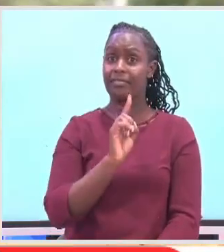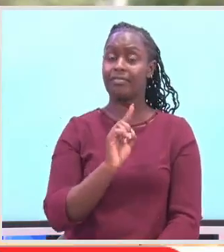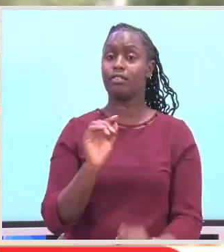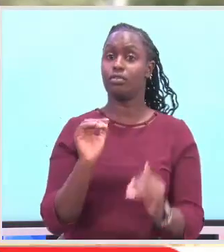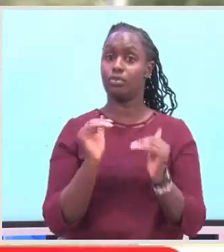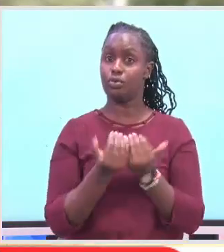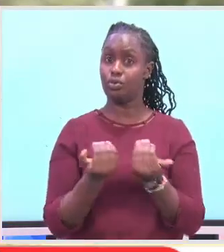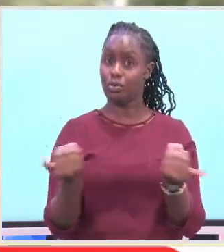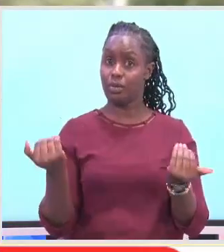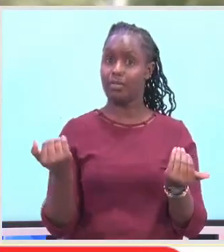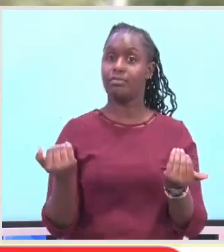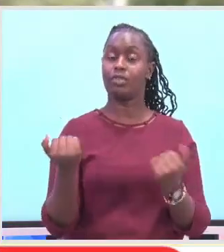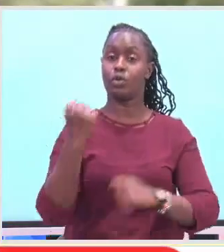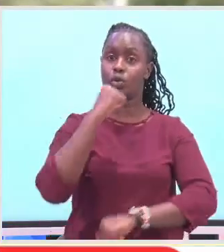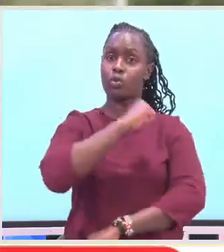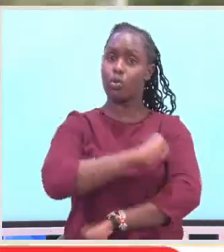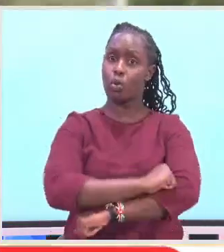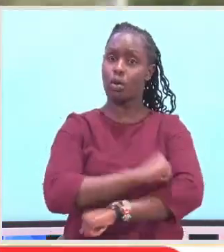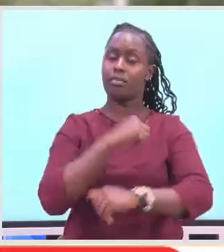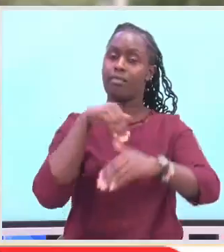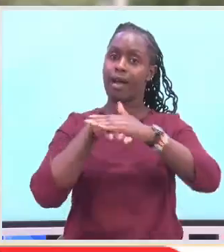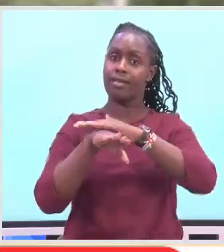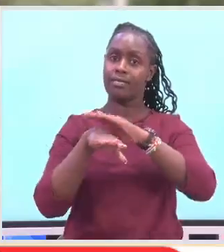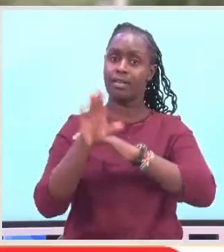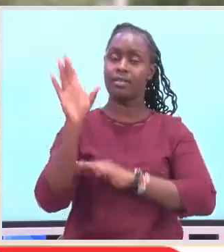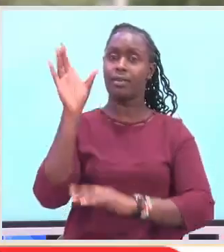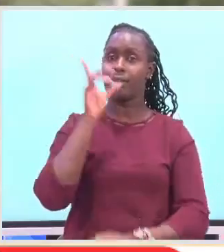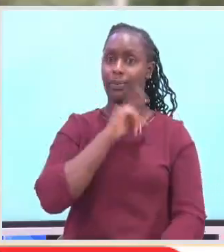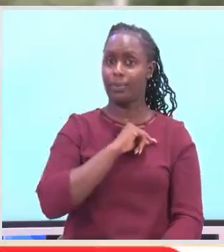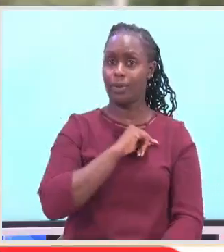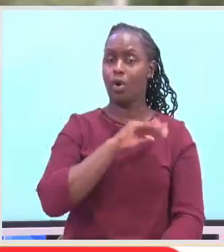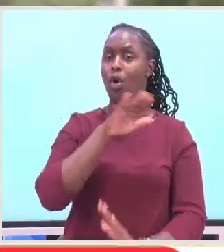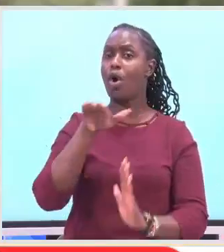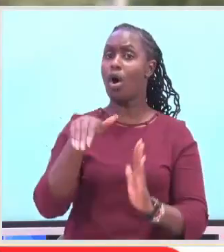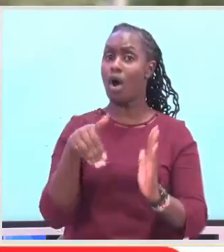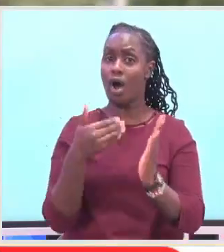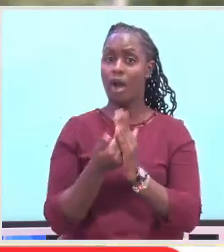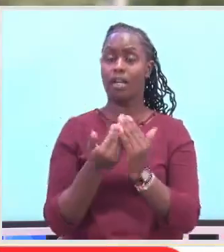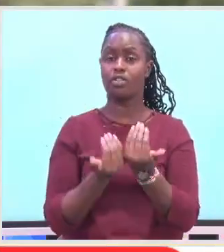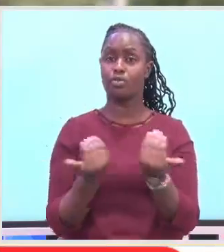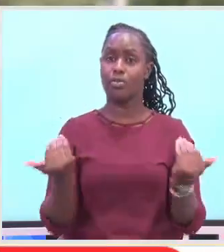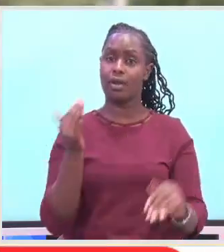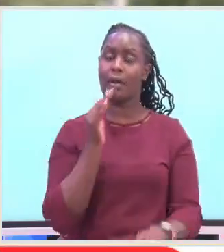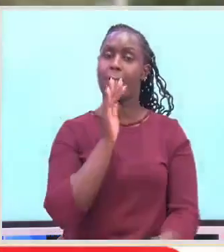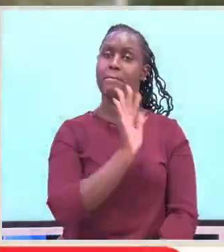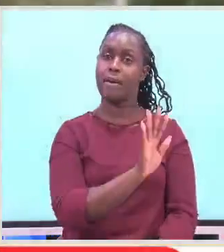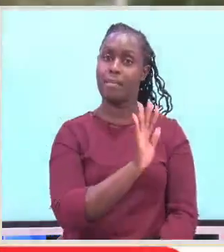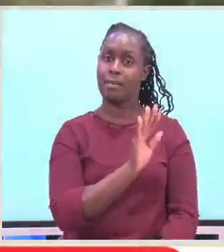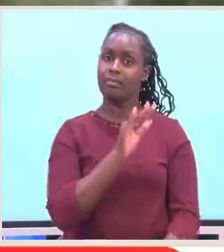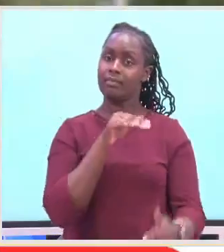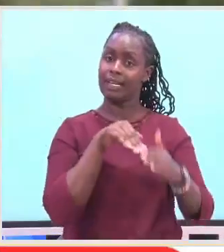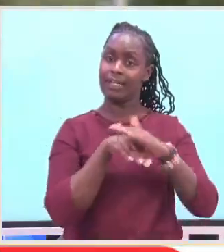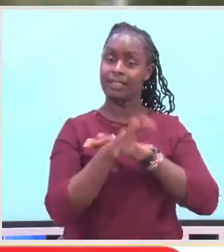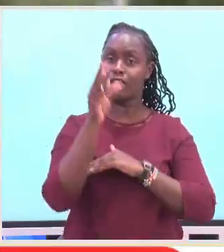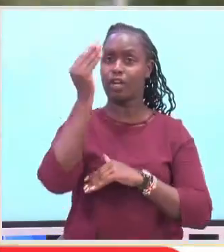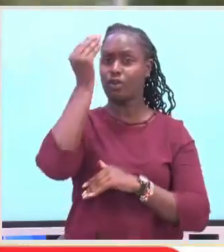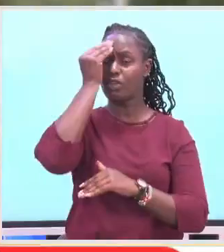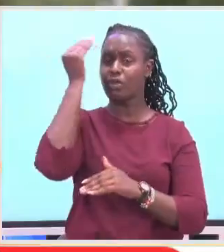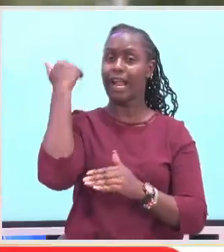nafasi. Aliweza kusomesha watoto wake kwa mahali